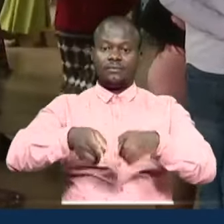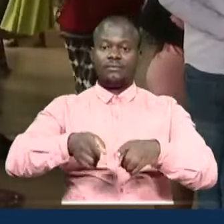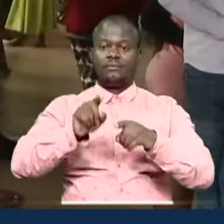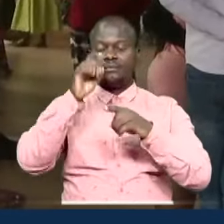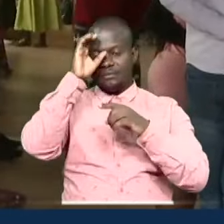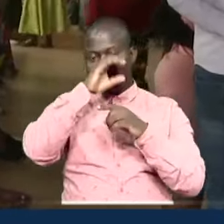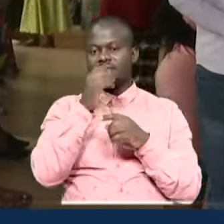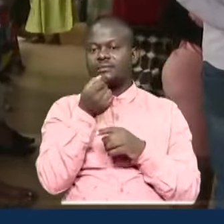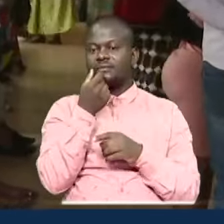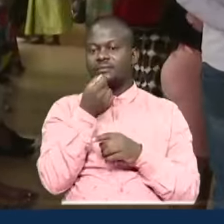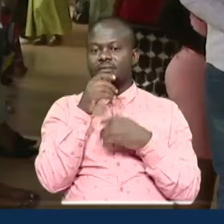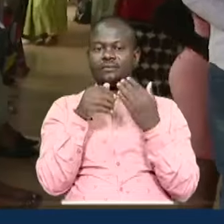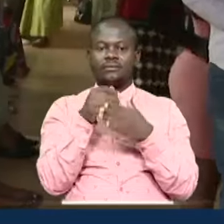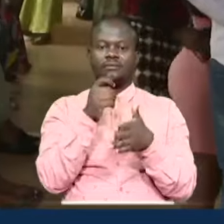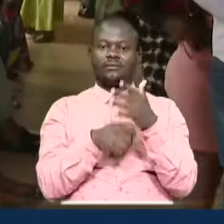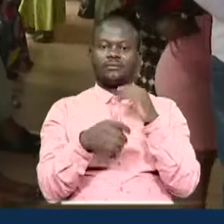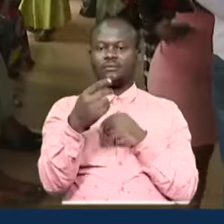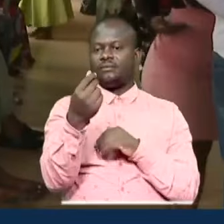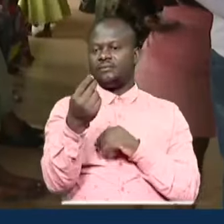kurushaka imiti banca amafaranga